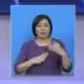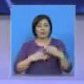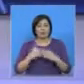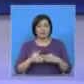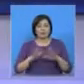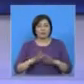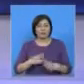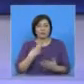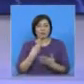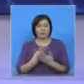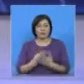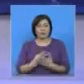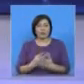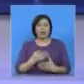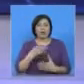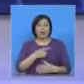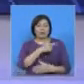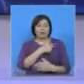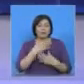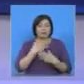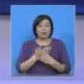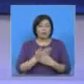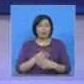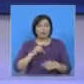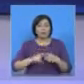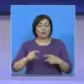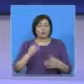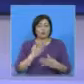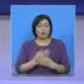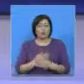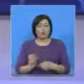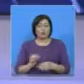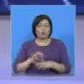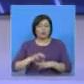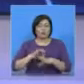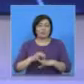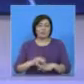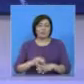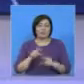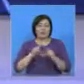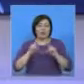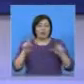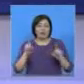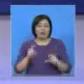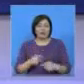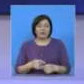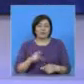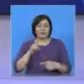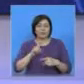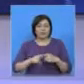месте ему была оказана доврачебная помощь, и на машине скорой помощи пострадавший был доставлен в больницу, где его